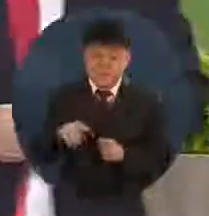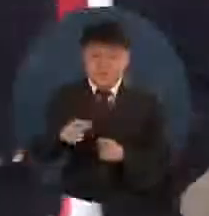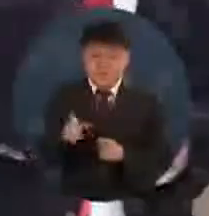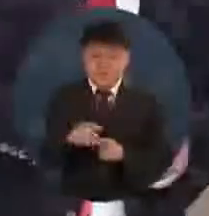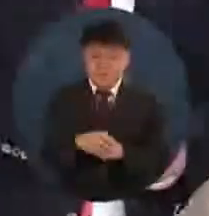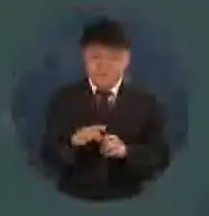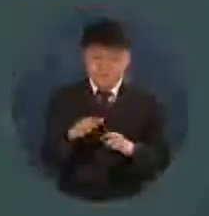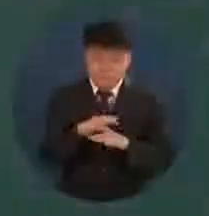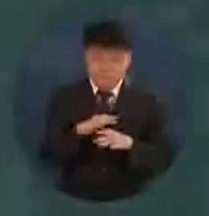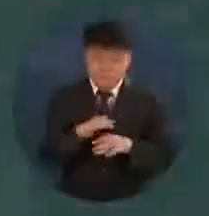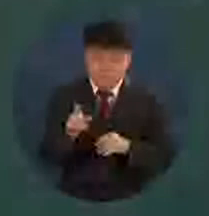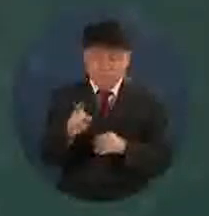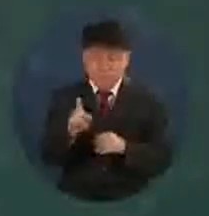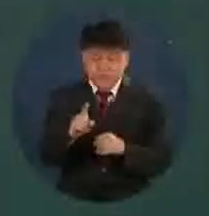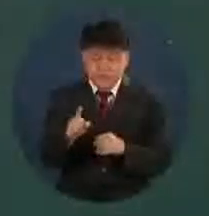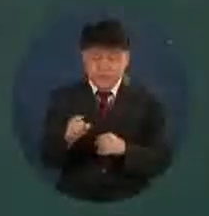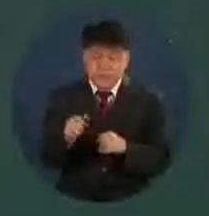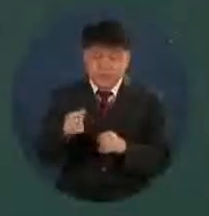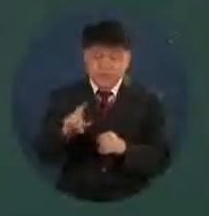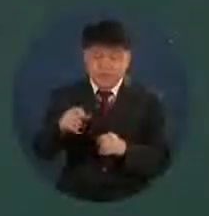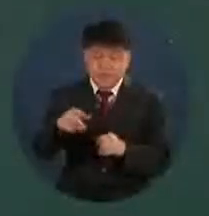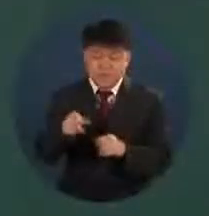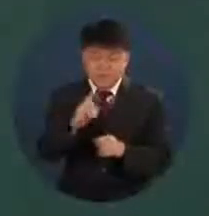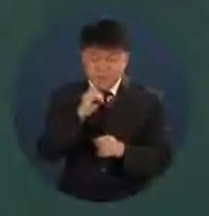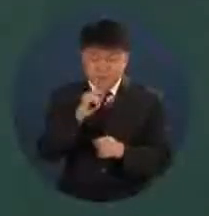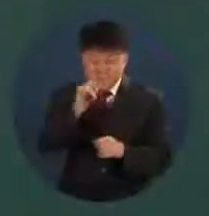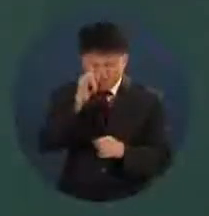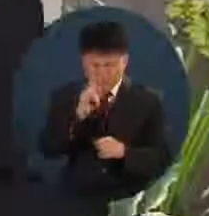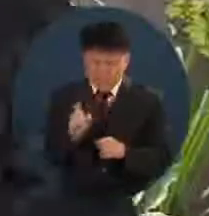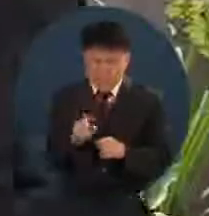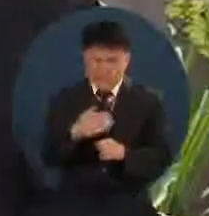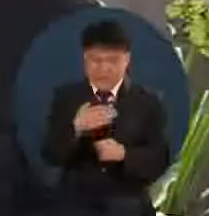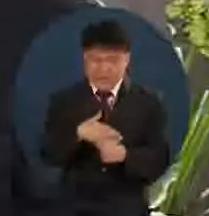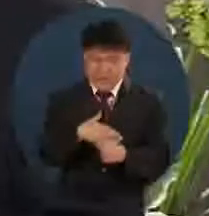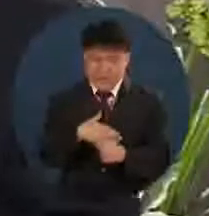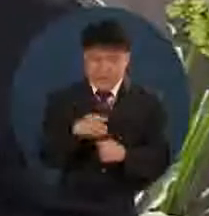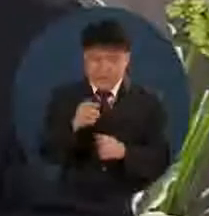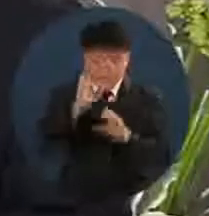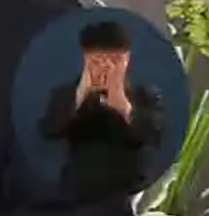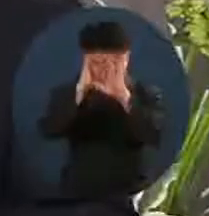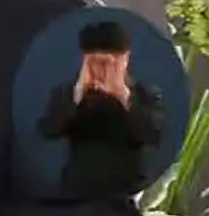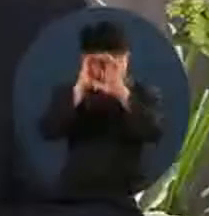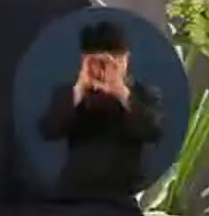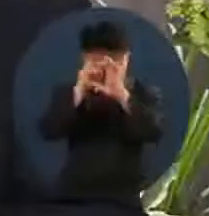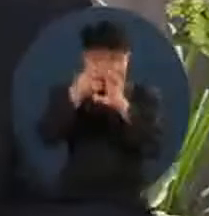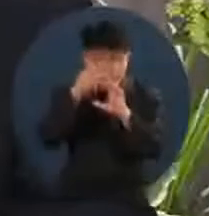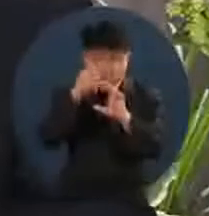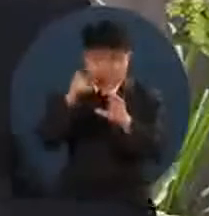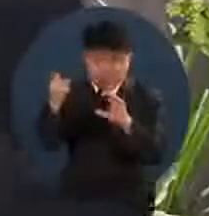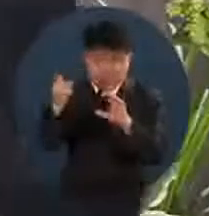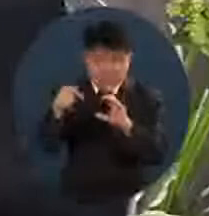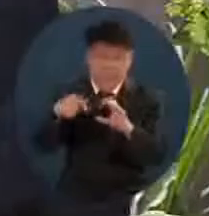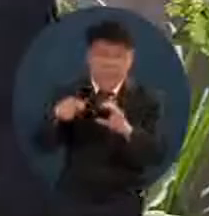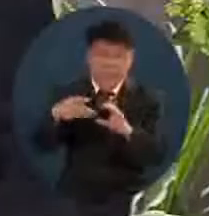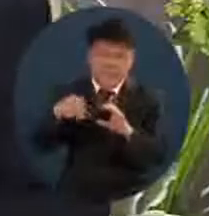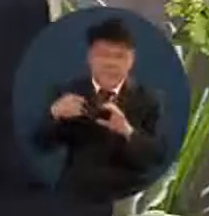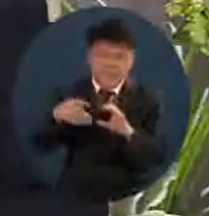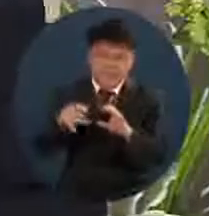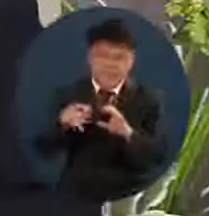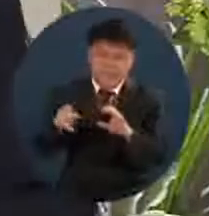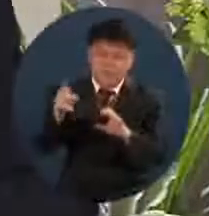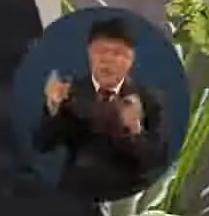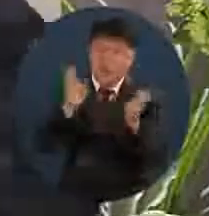아주 무시무시한 그 행성이라는 거죠. 그래서 나중에 이제 천문학자들이 망원경을 가지고 이제 갈릴레이가 저 행성들